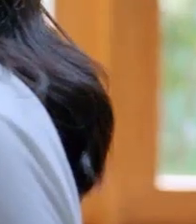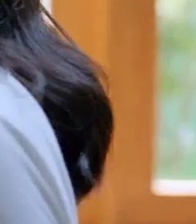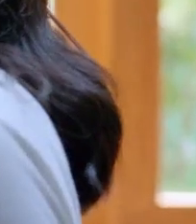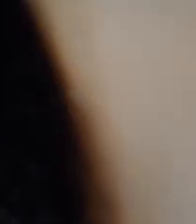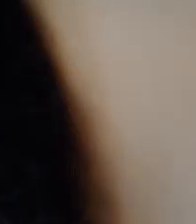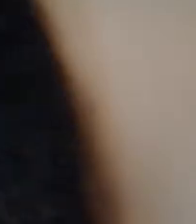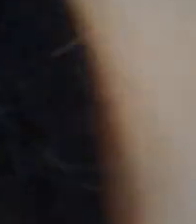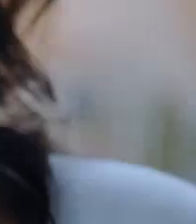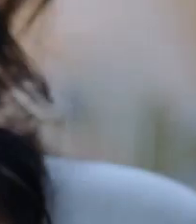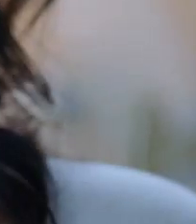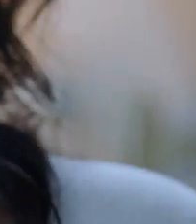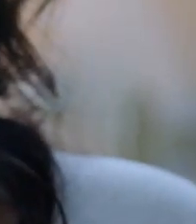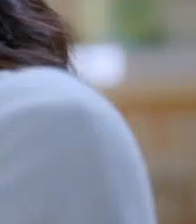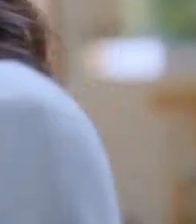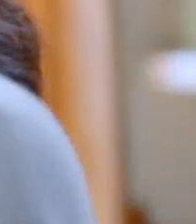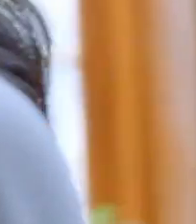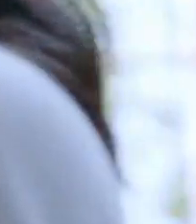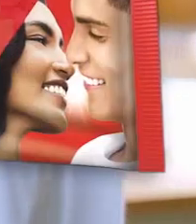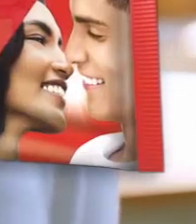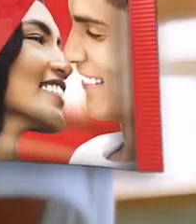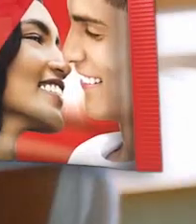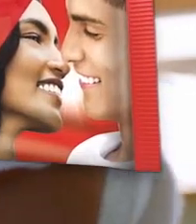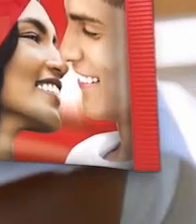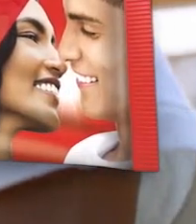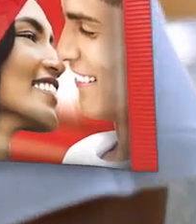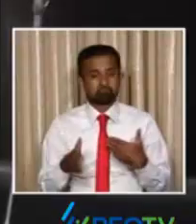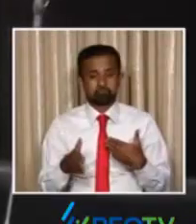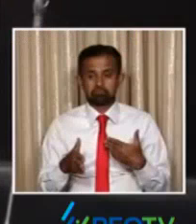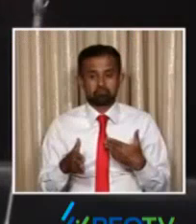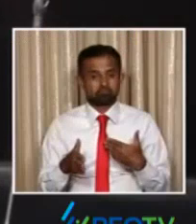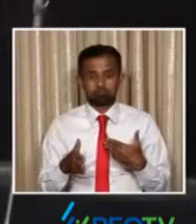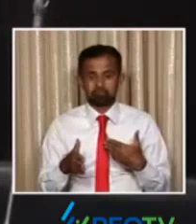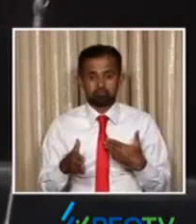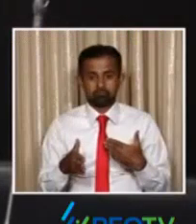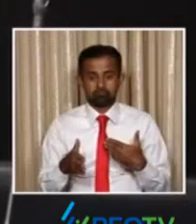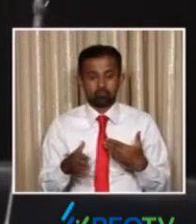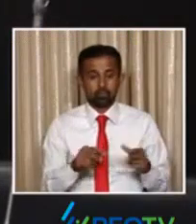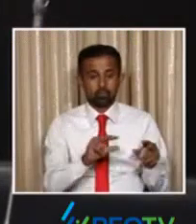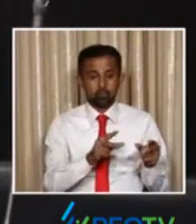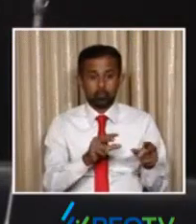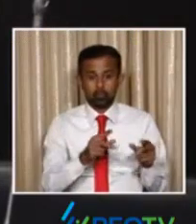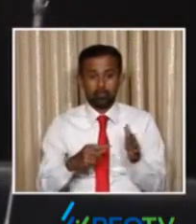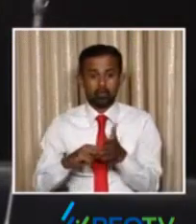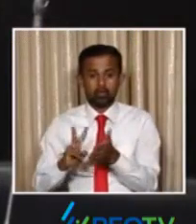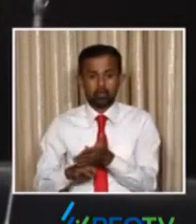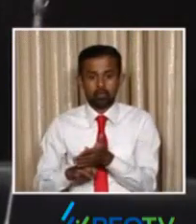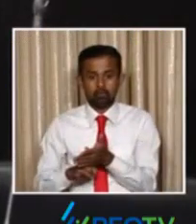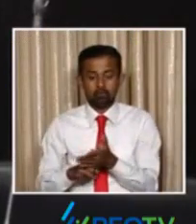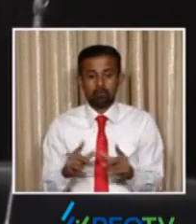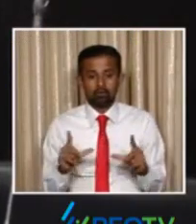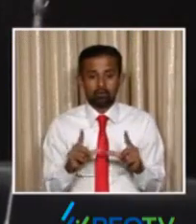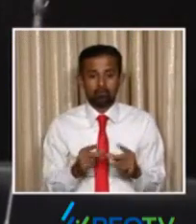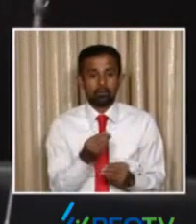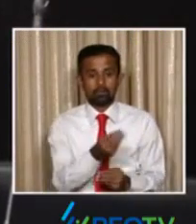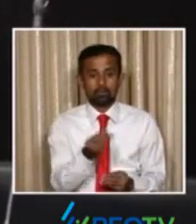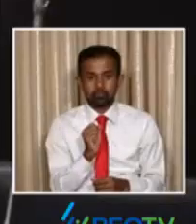තවත් විශ්වාසයෙන් ලං වෙන්න නව close-up triple fresh formula එක් එක් ගුවන් විදුලි හා රූපවාහිනී නාලිකා සඳහා බලපත්‍ර